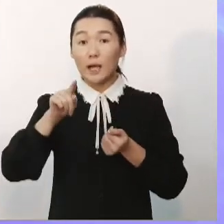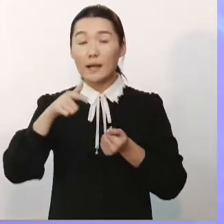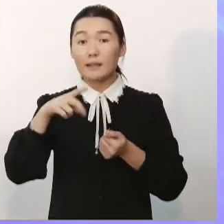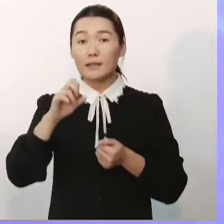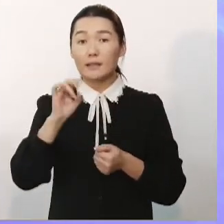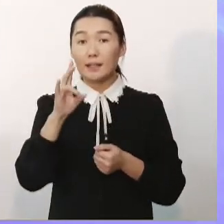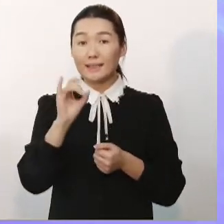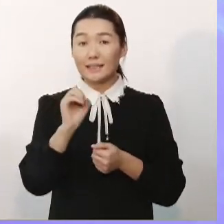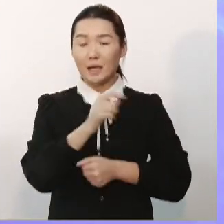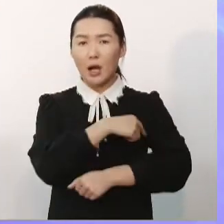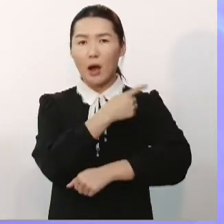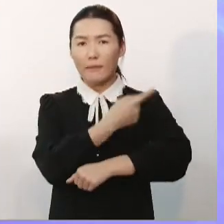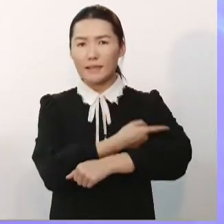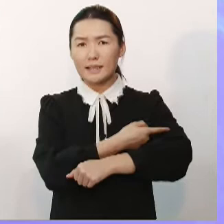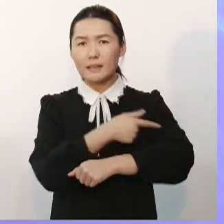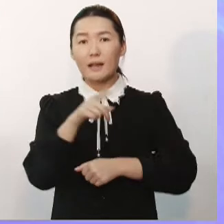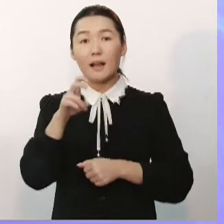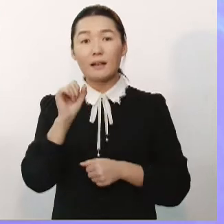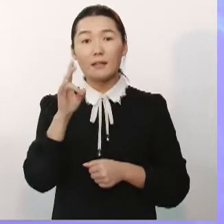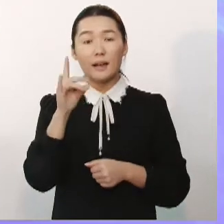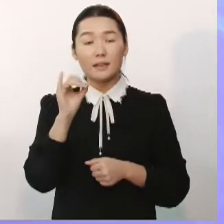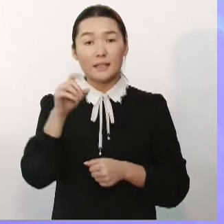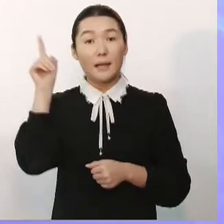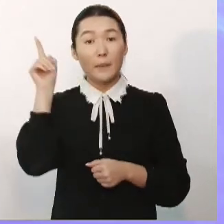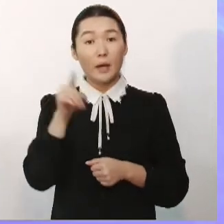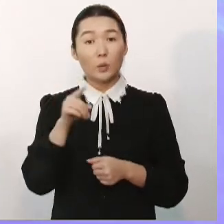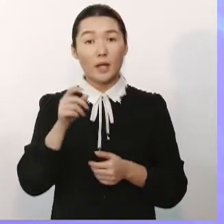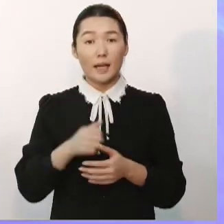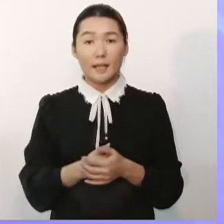сильной позиции стоят гласные под ударением.